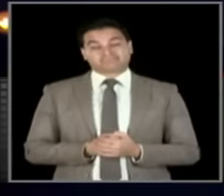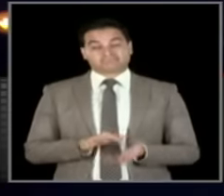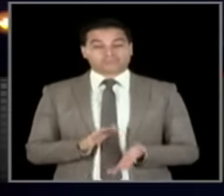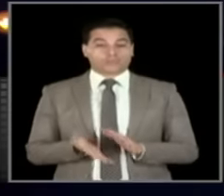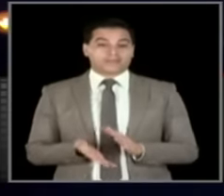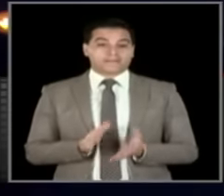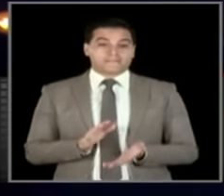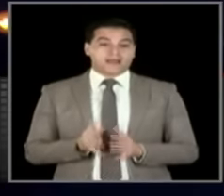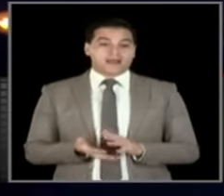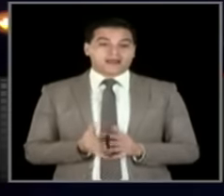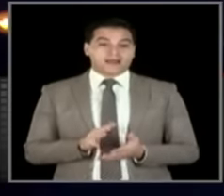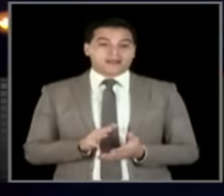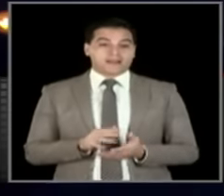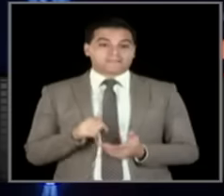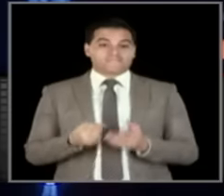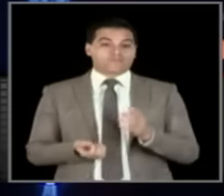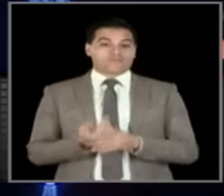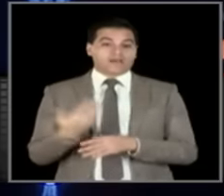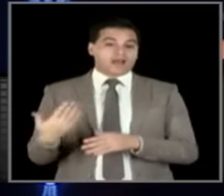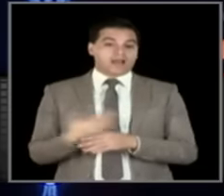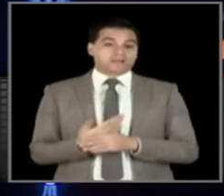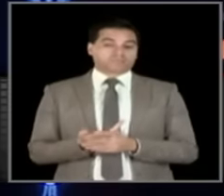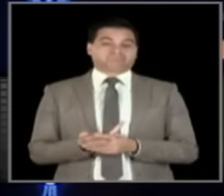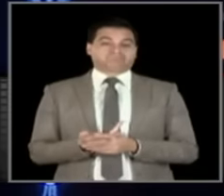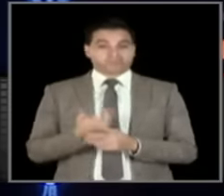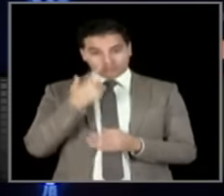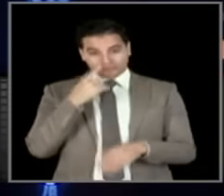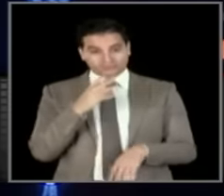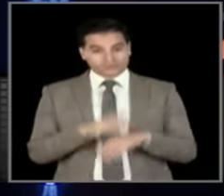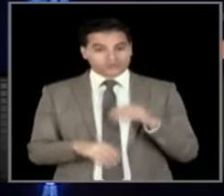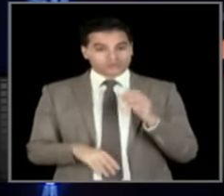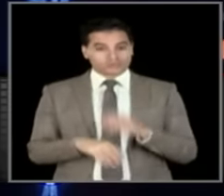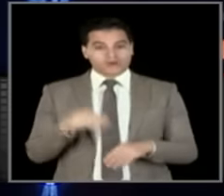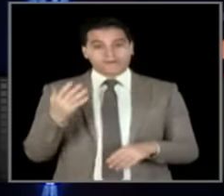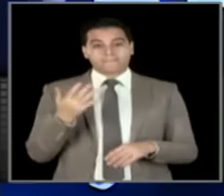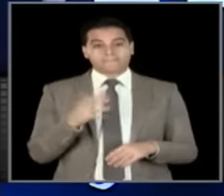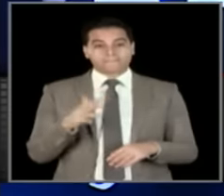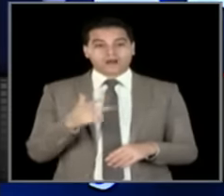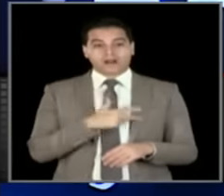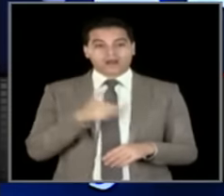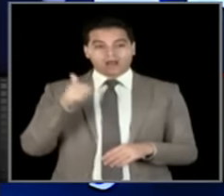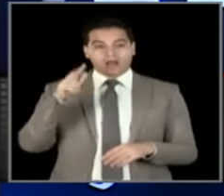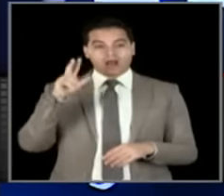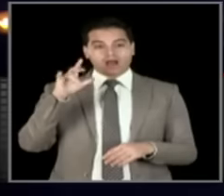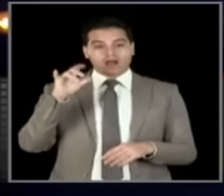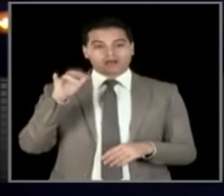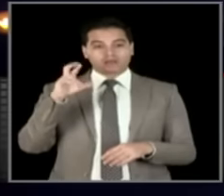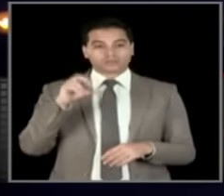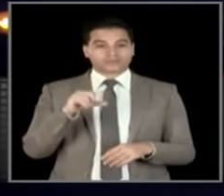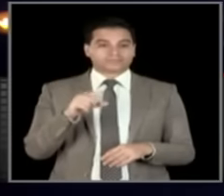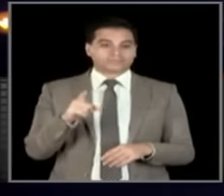احتمال يبقى في مفاجأة. مش هنخسر حاجة يا عزة. بحر أزو.